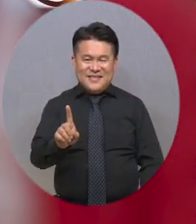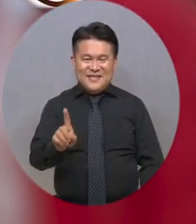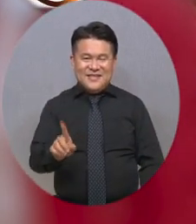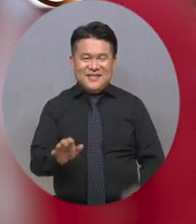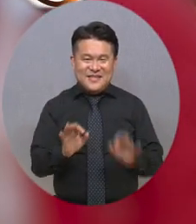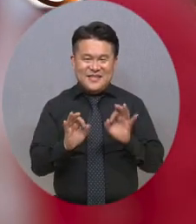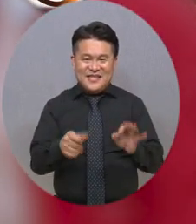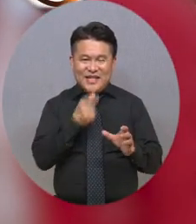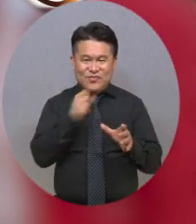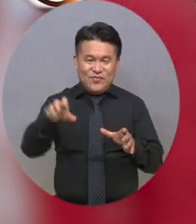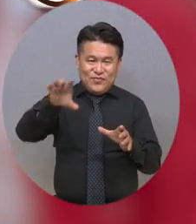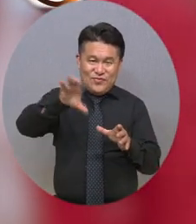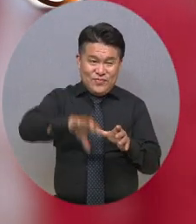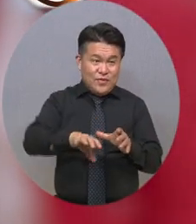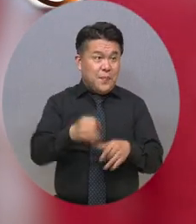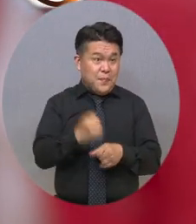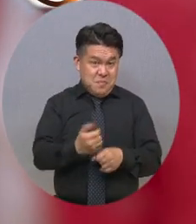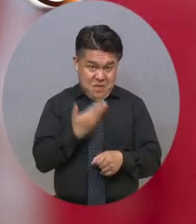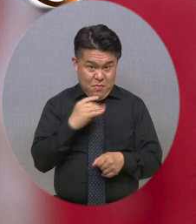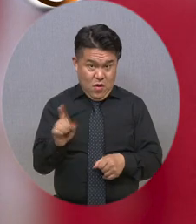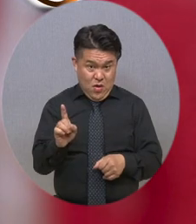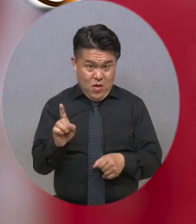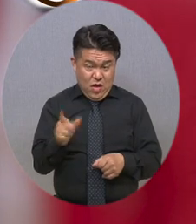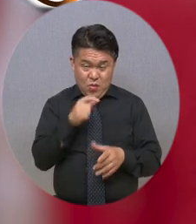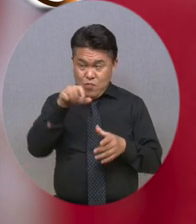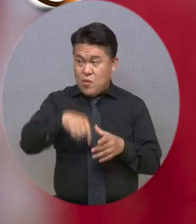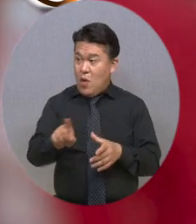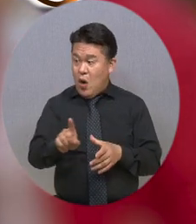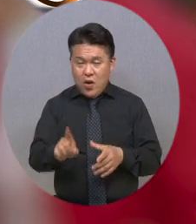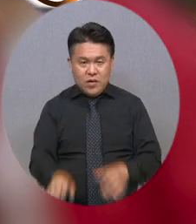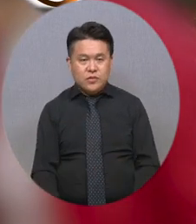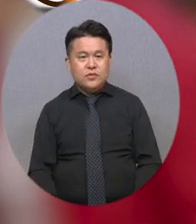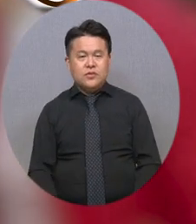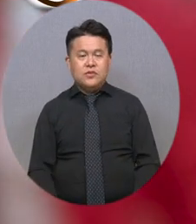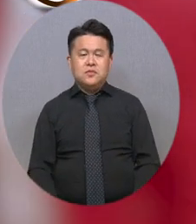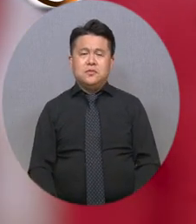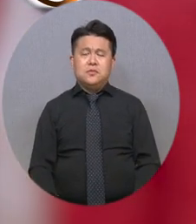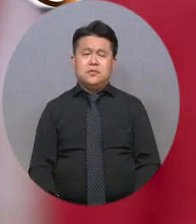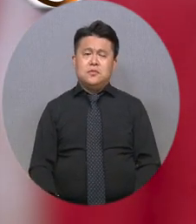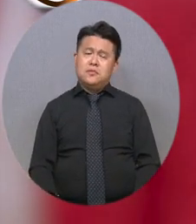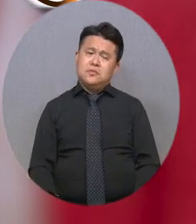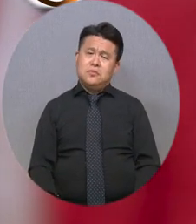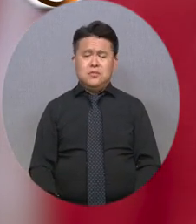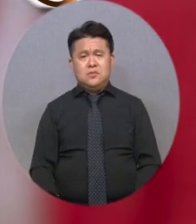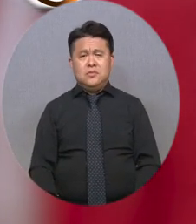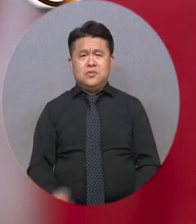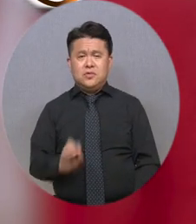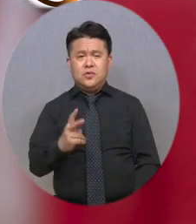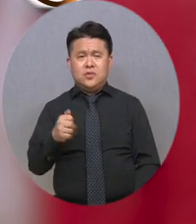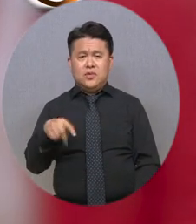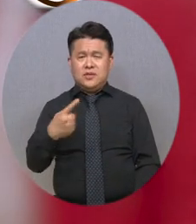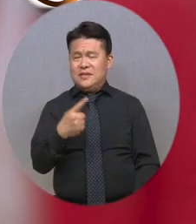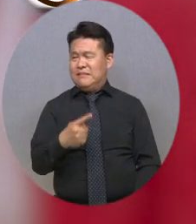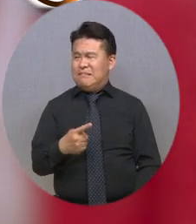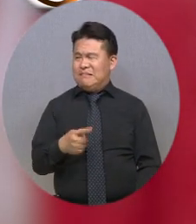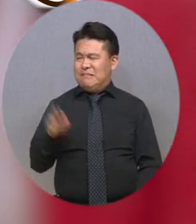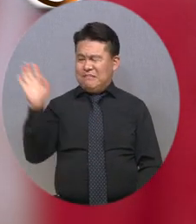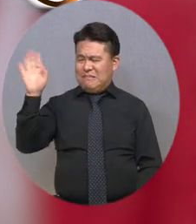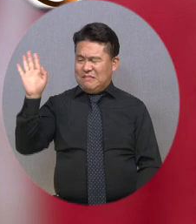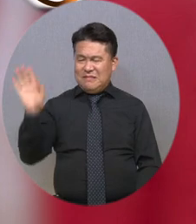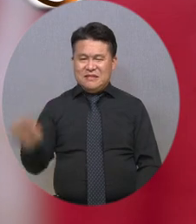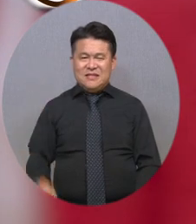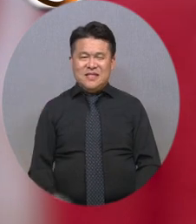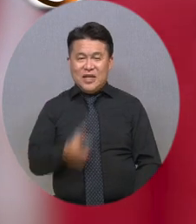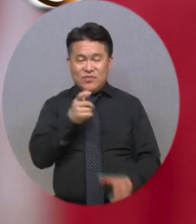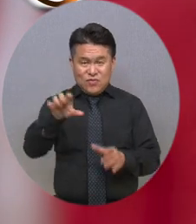여기다가 물을 부으면 뭔가가 되는데, 네. 물 부으면 뭐가 될 것 같습니까? 물 부으면! 요거트! 땡! 자,